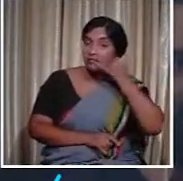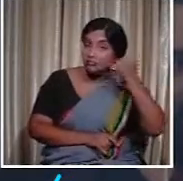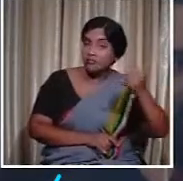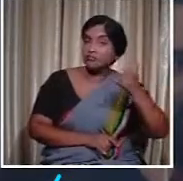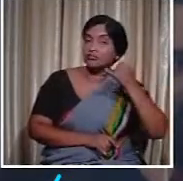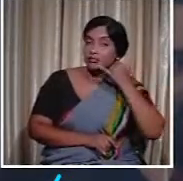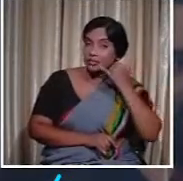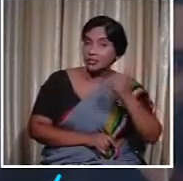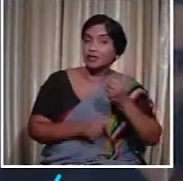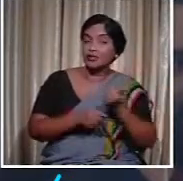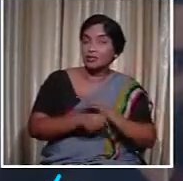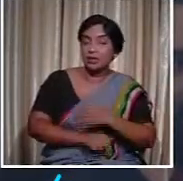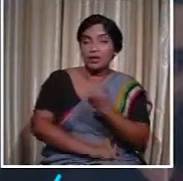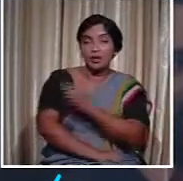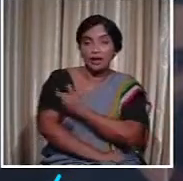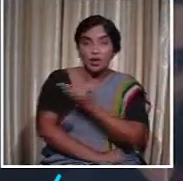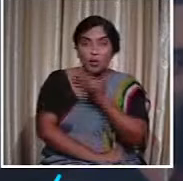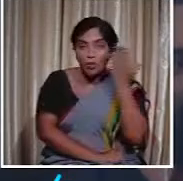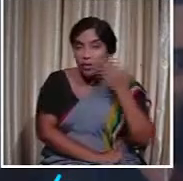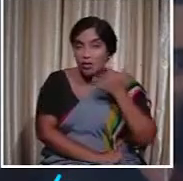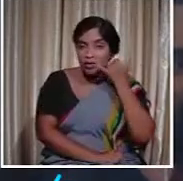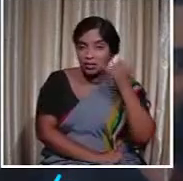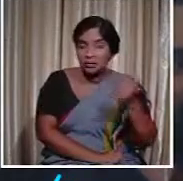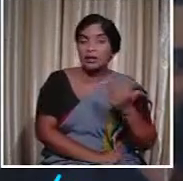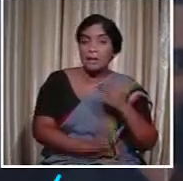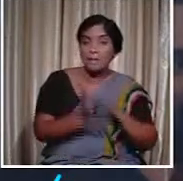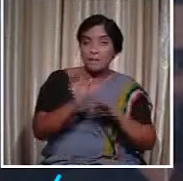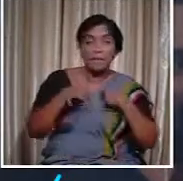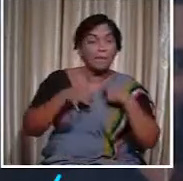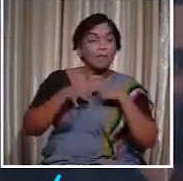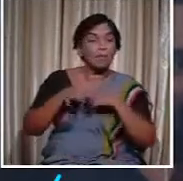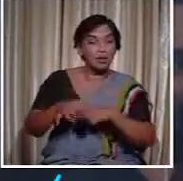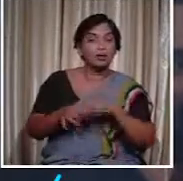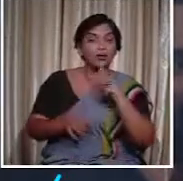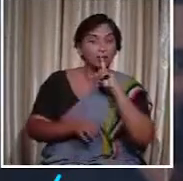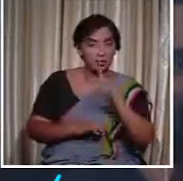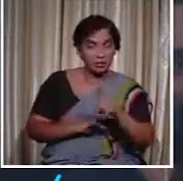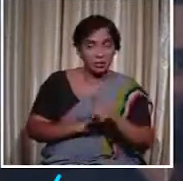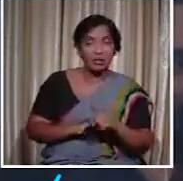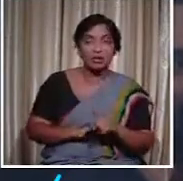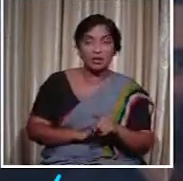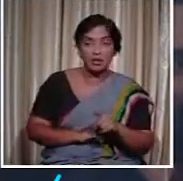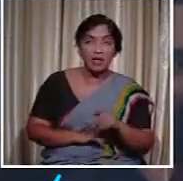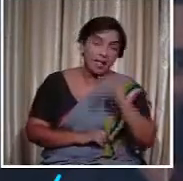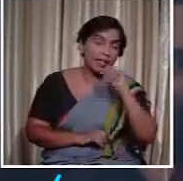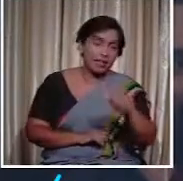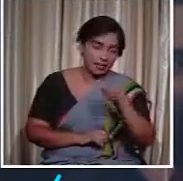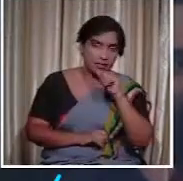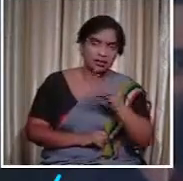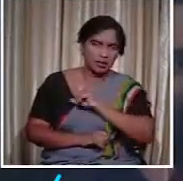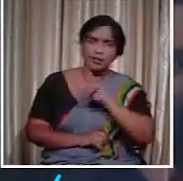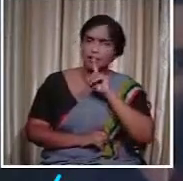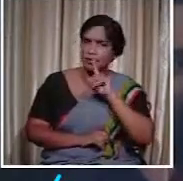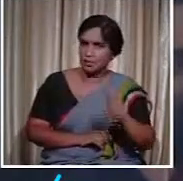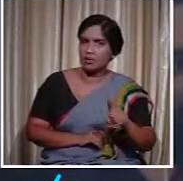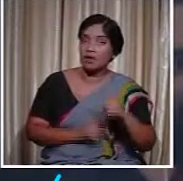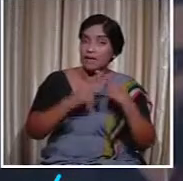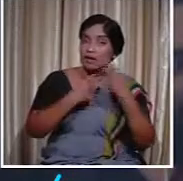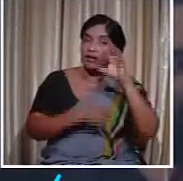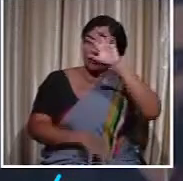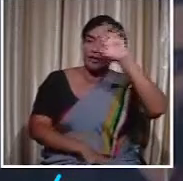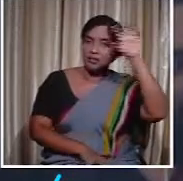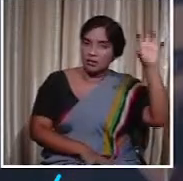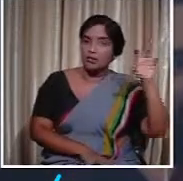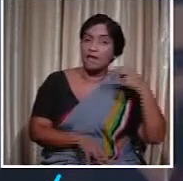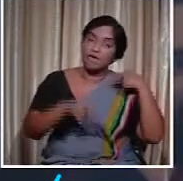කරලා මේ කොවිඩ් වැක්සින ඉල්ලන්න පුළුවන්ද කියලා මාධ්‍යවේදී ප්‍රශ්න කරපු වෙලාවට තුමා කිව්වා ඒක තමයි ඇත්ත. එතුමා කිව්වා විවිධ රටවල් වල